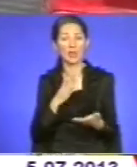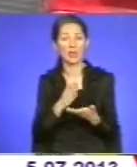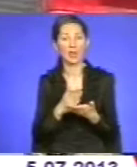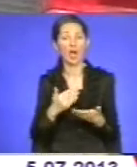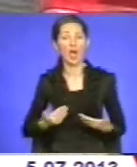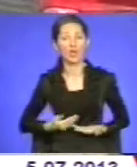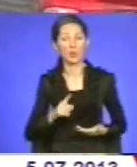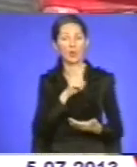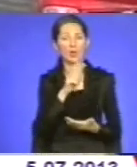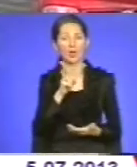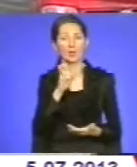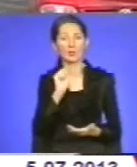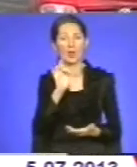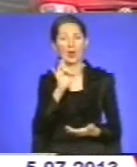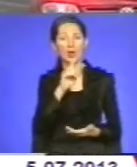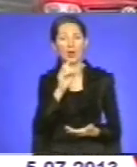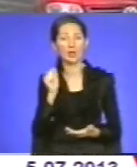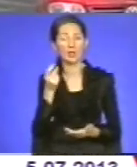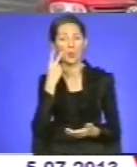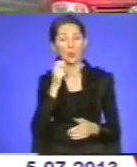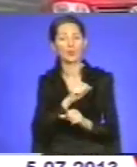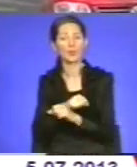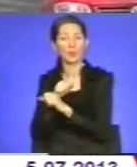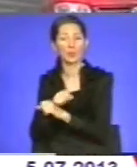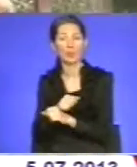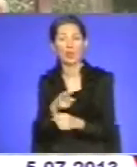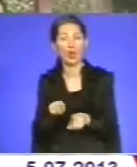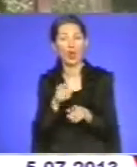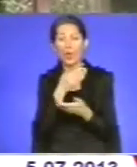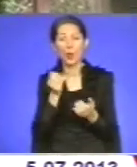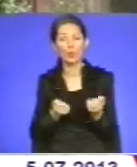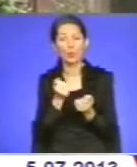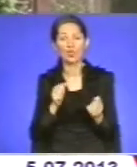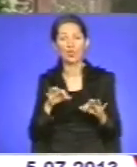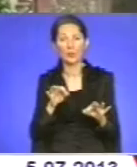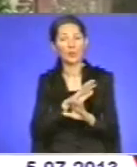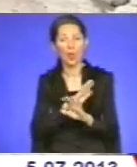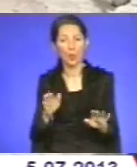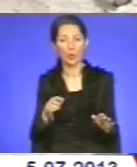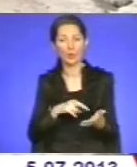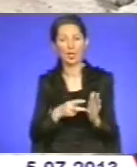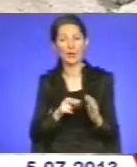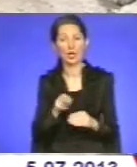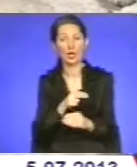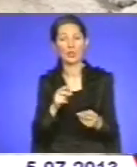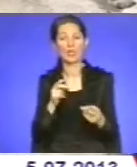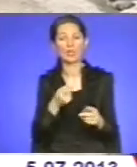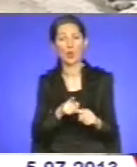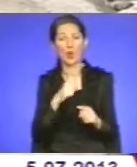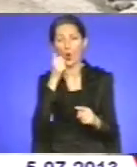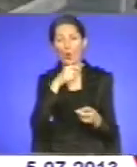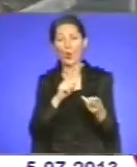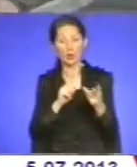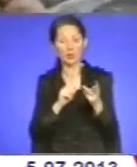на Збаразькій, то постійно затори. Такого немає, щоб машин, транспорту не було. Планували відремонтувати цьогоріч третину доріг у